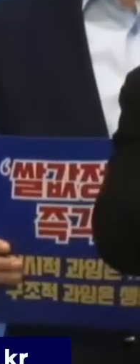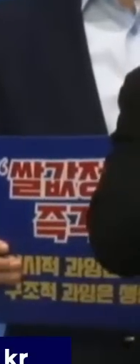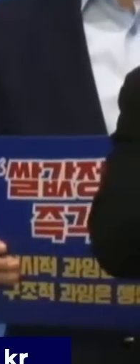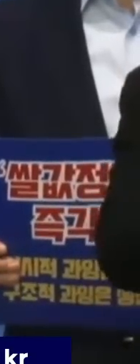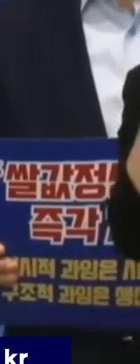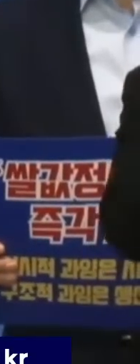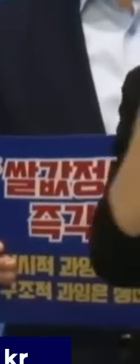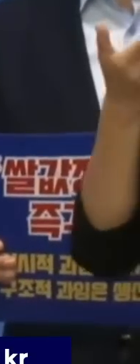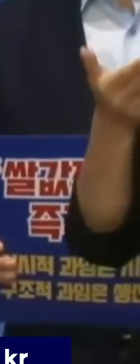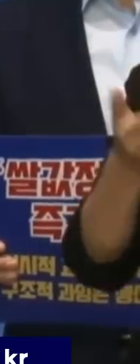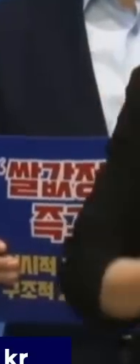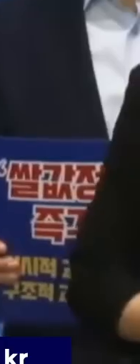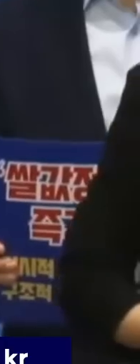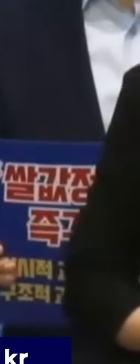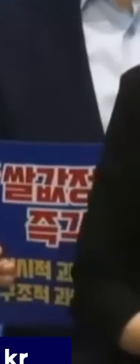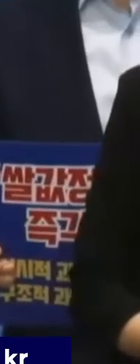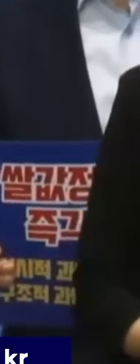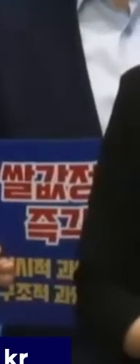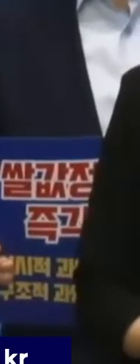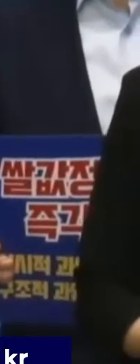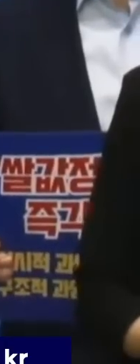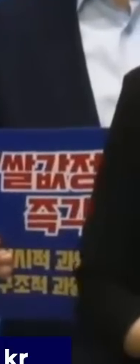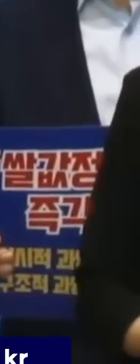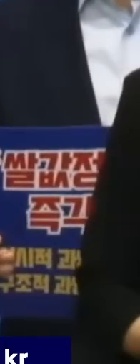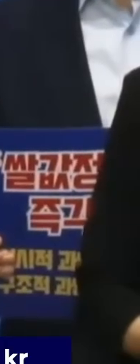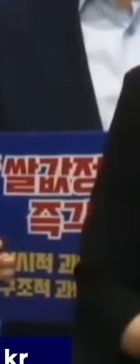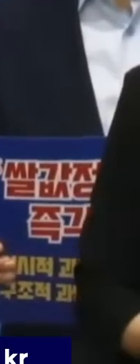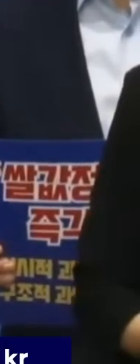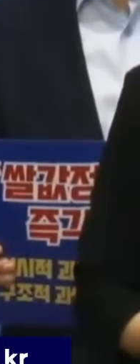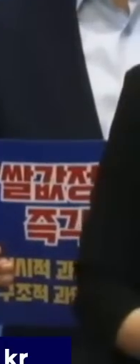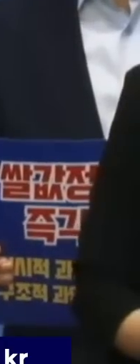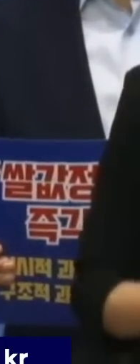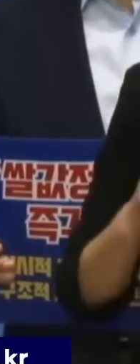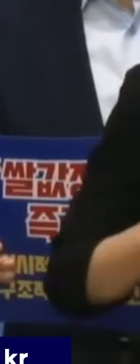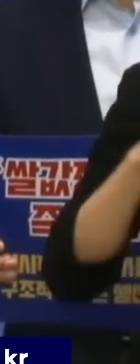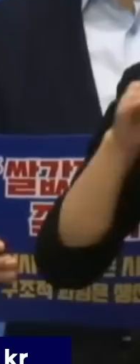의원님들을 먼저 소개 올리고 바로 쌀값 정상을 위한